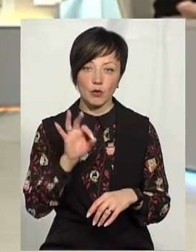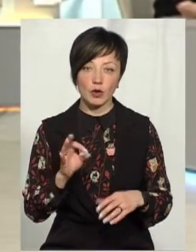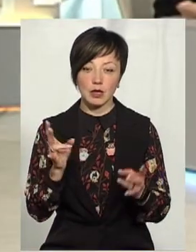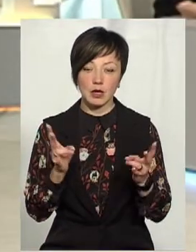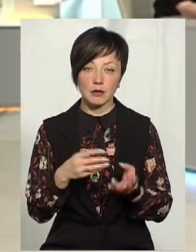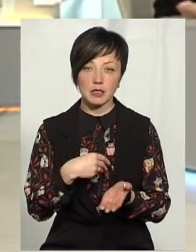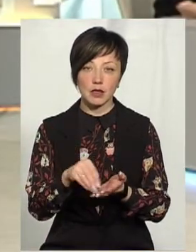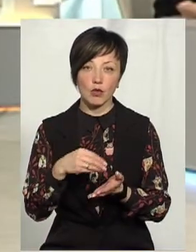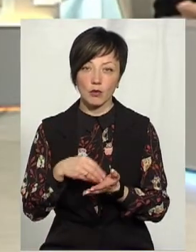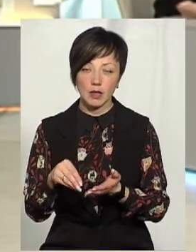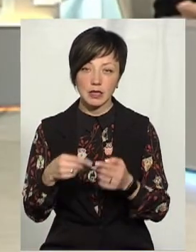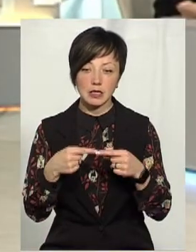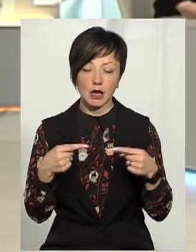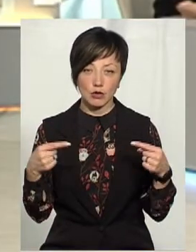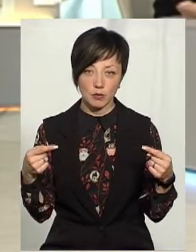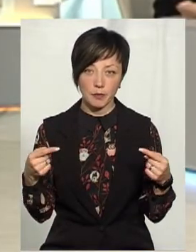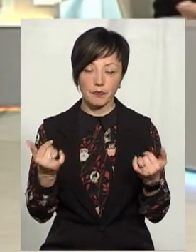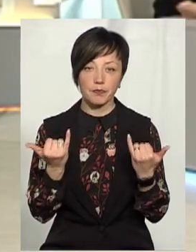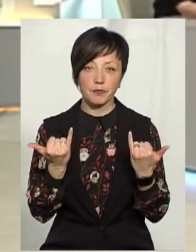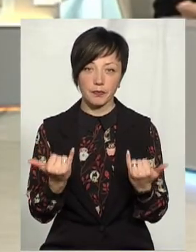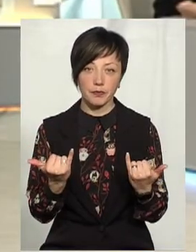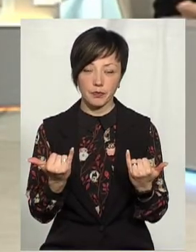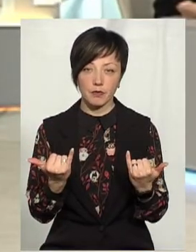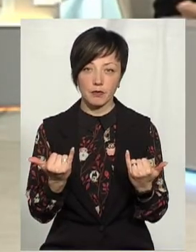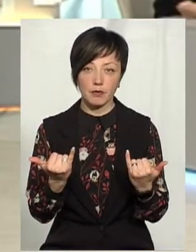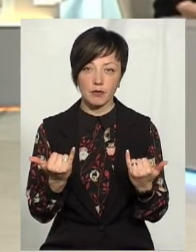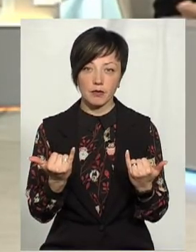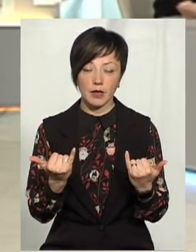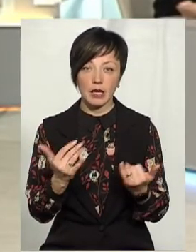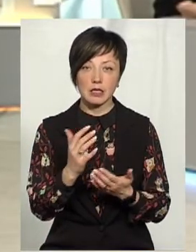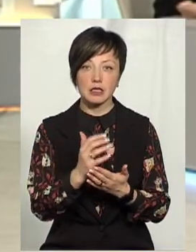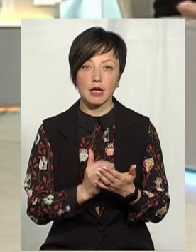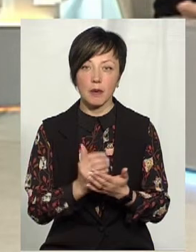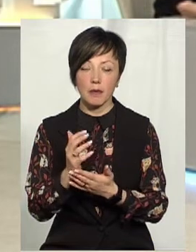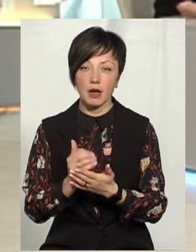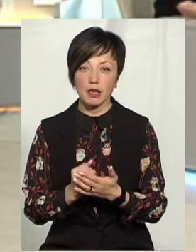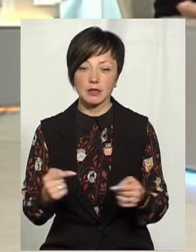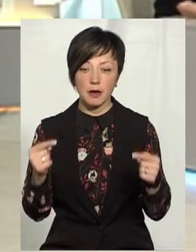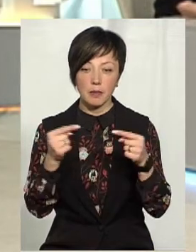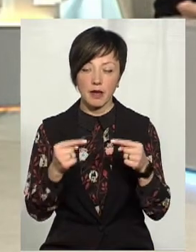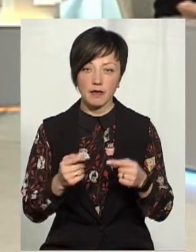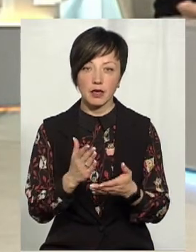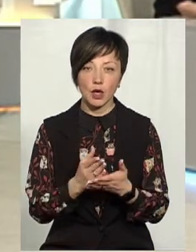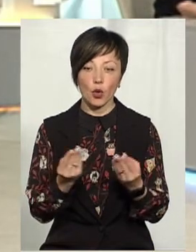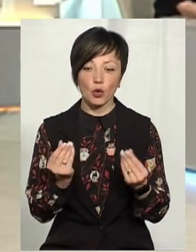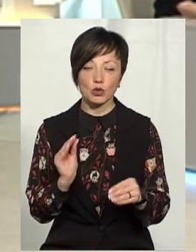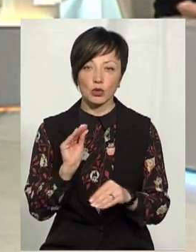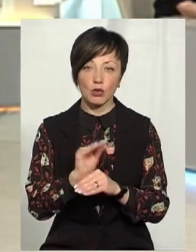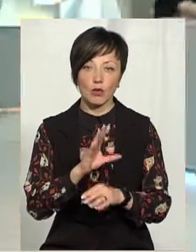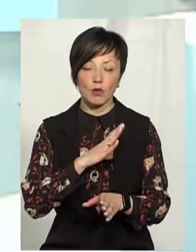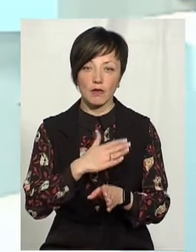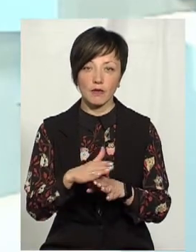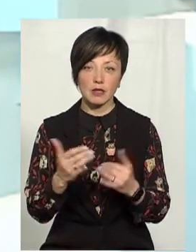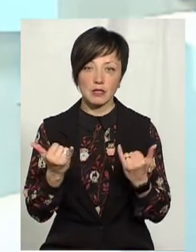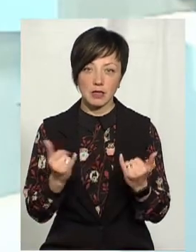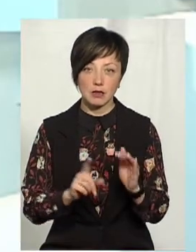треба закупити певні засоби. Наразі запаси певні є, але кошти додатково були виділені,